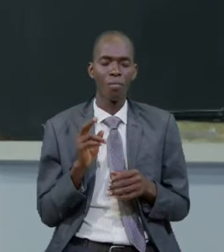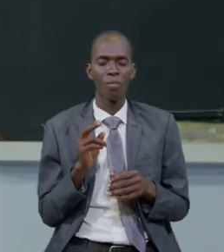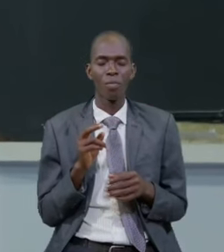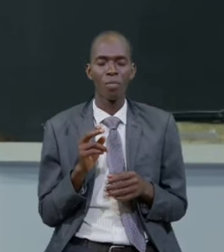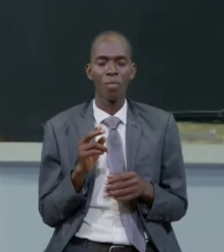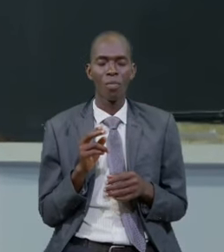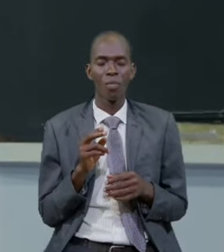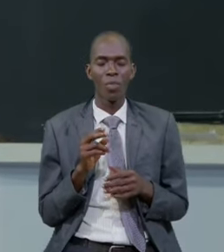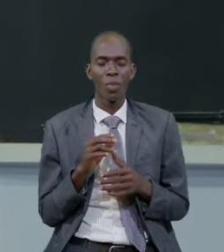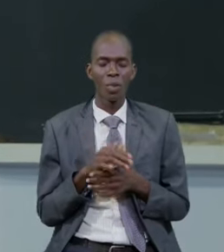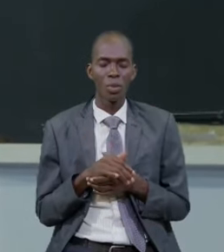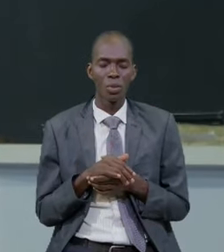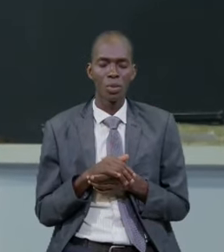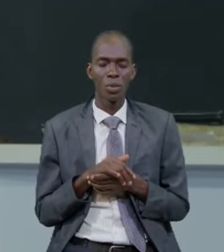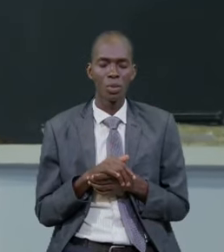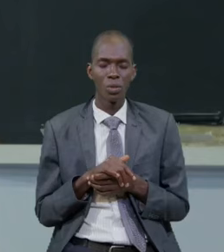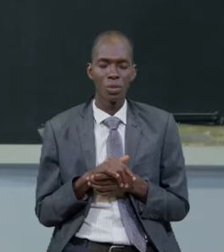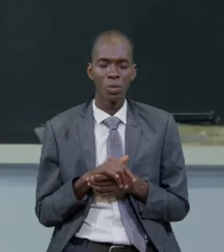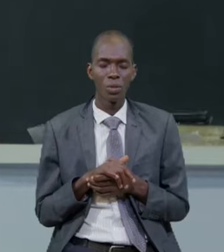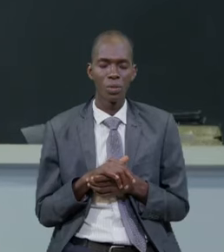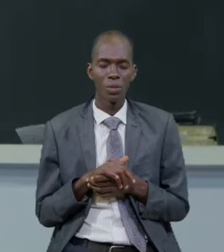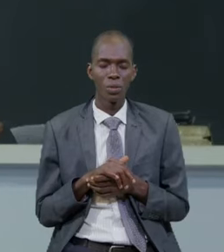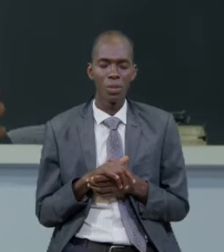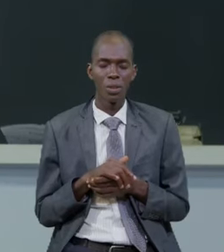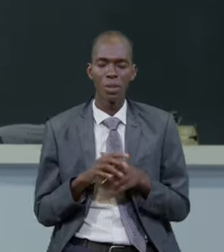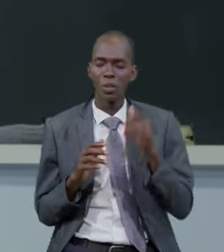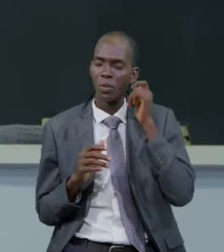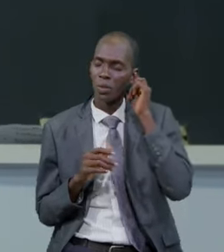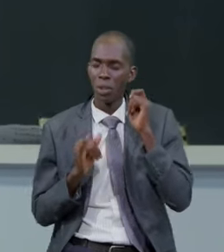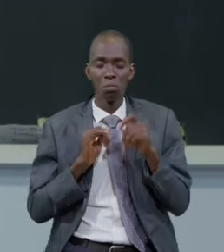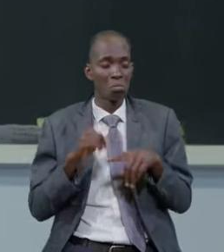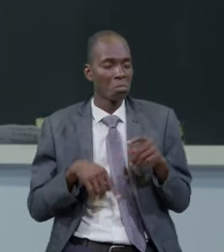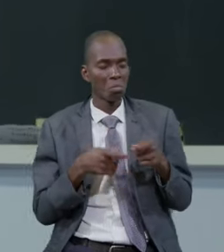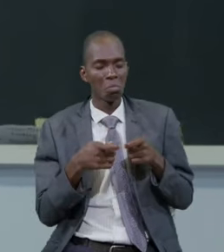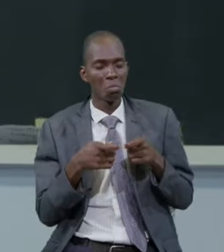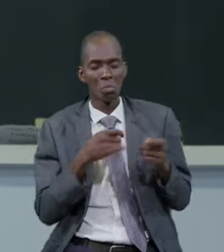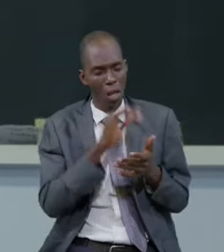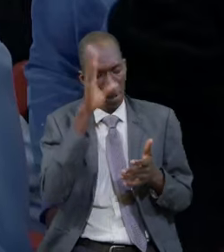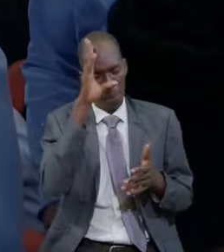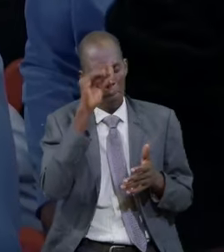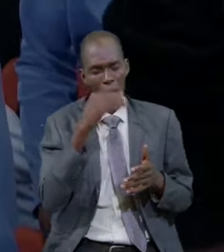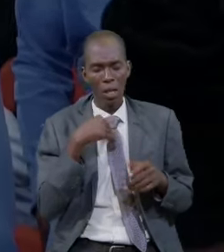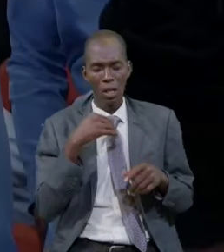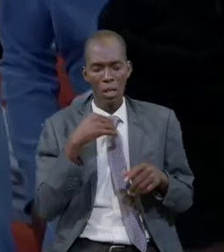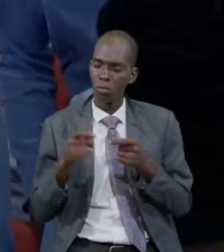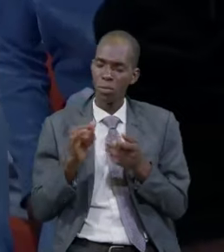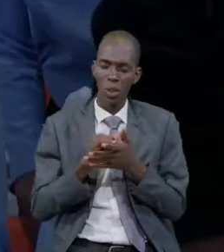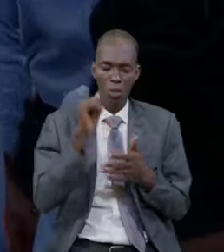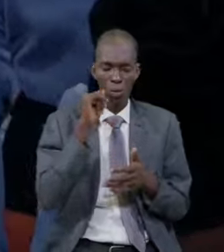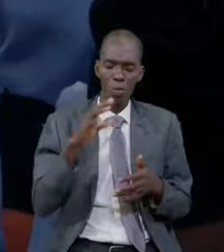Ah, je n'arrive pas à gérer l'homme. Cette femme, oh cette femme. Et tu compromets ta